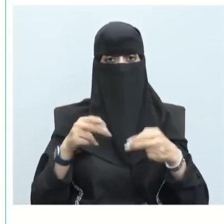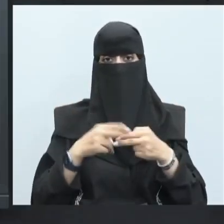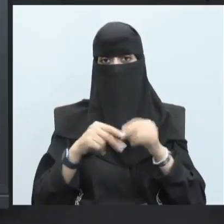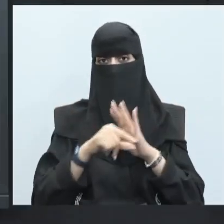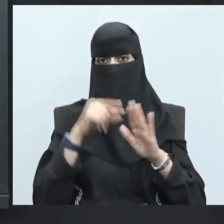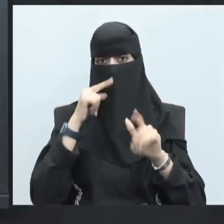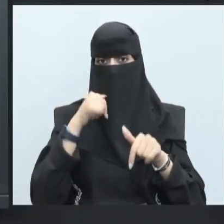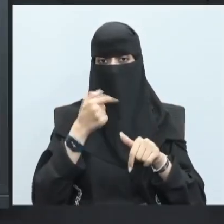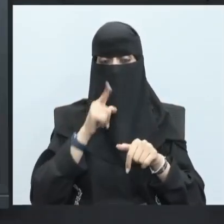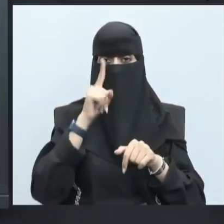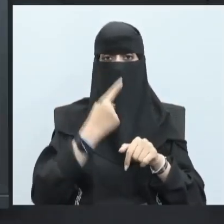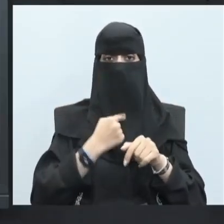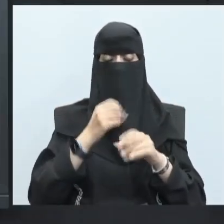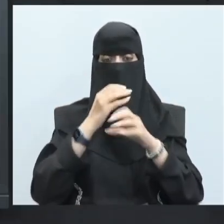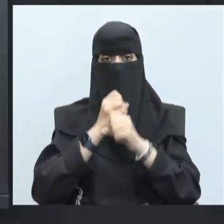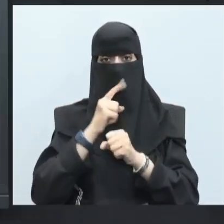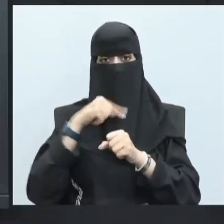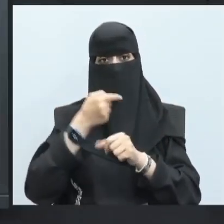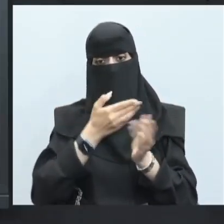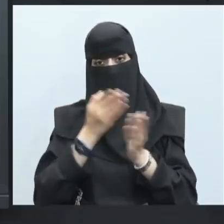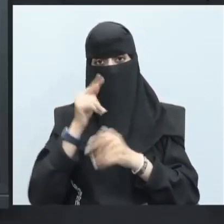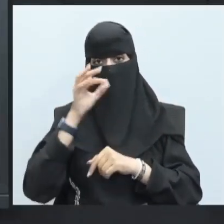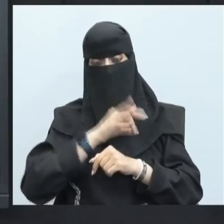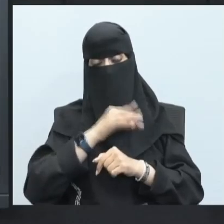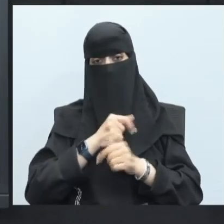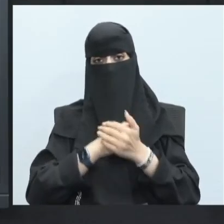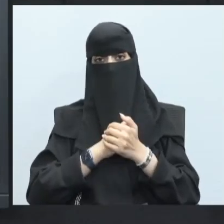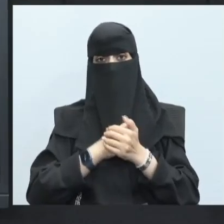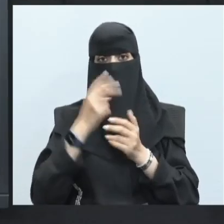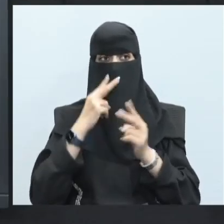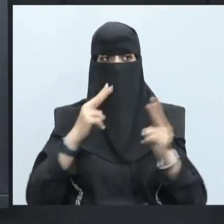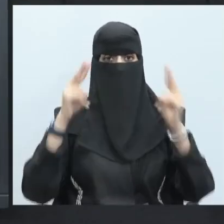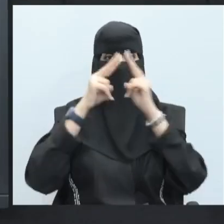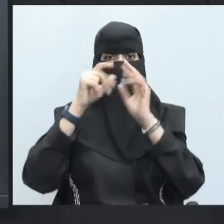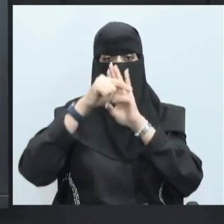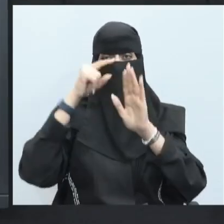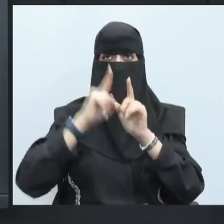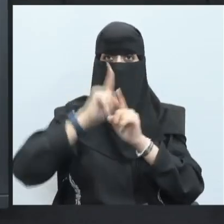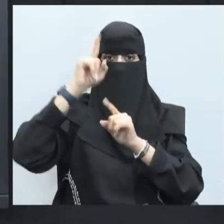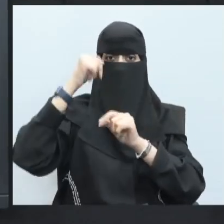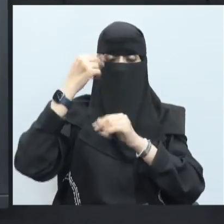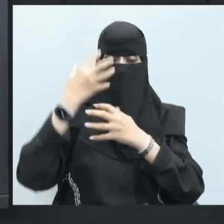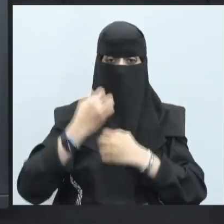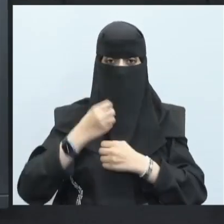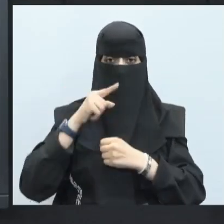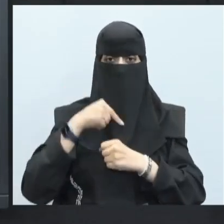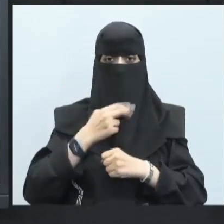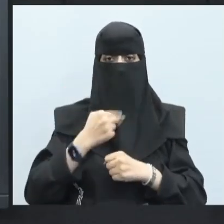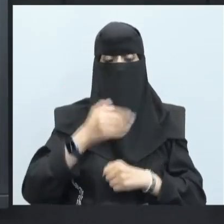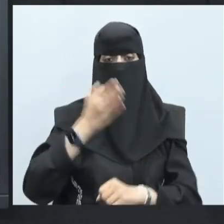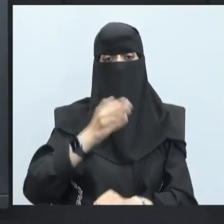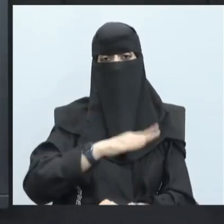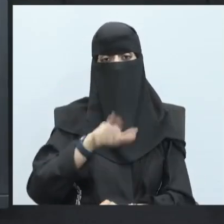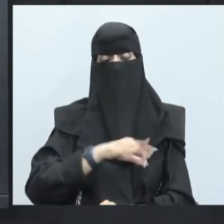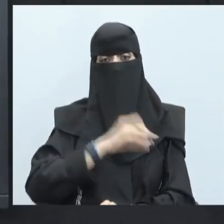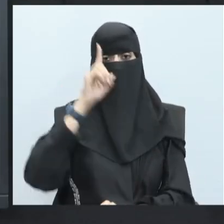الدرس واتمنى ان اكون قدمت لكم الفائده واراكم في دروس قادمه وانتم بخير والسلام